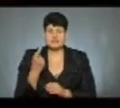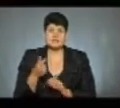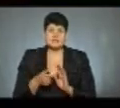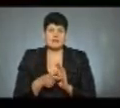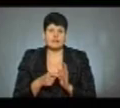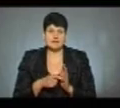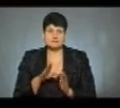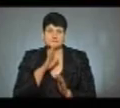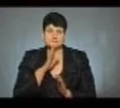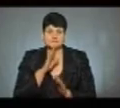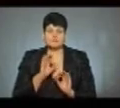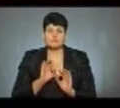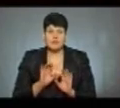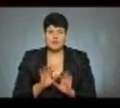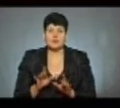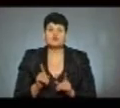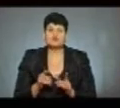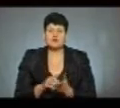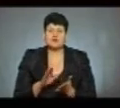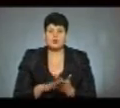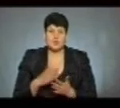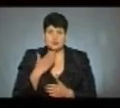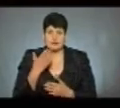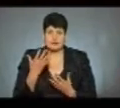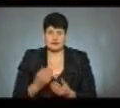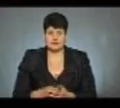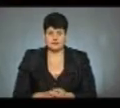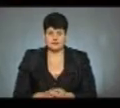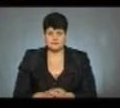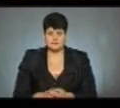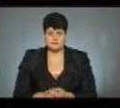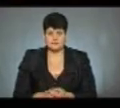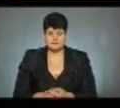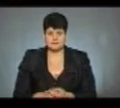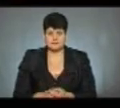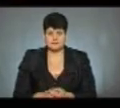11-класниця Карина Батюк розповідає, чому реєструється в останній